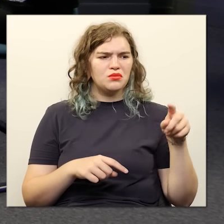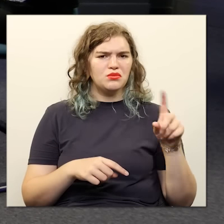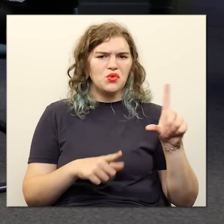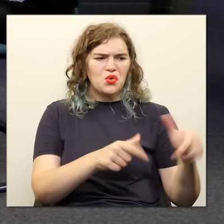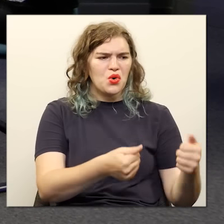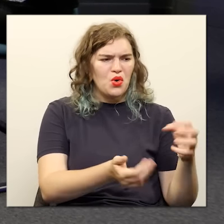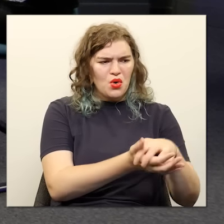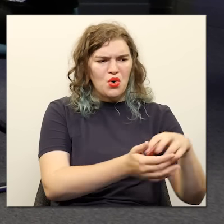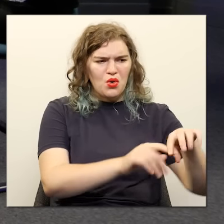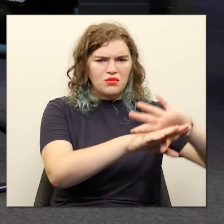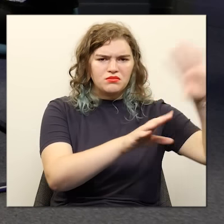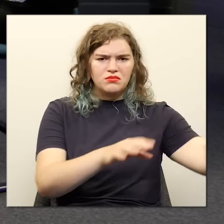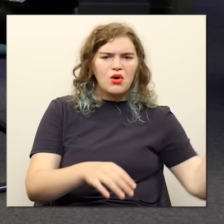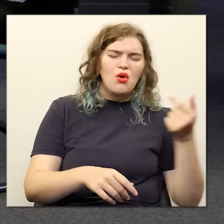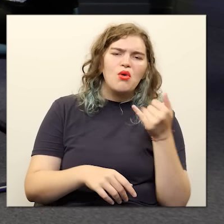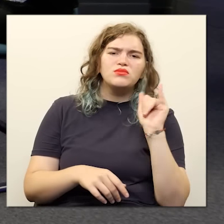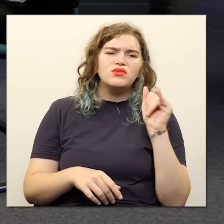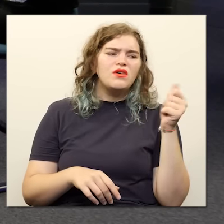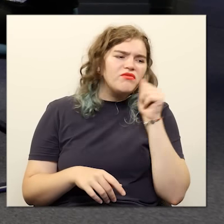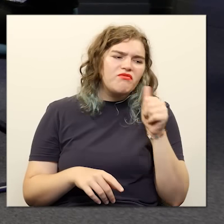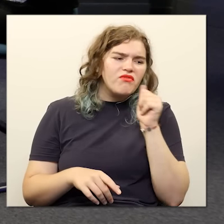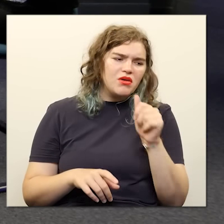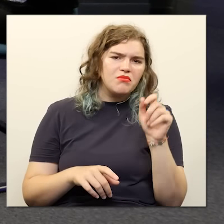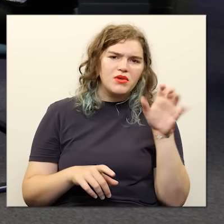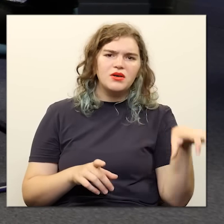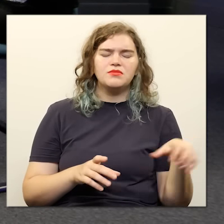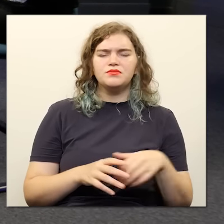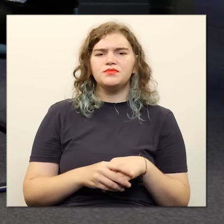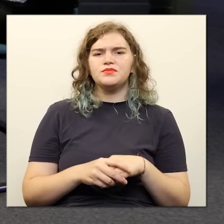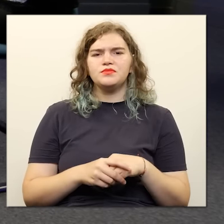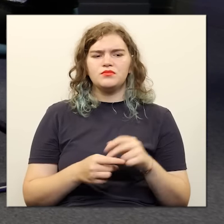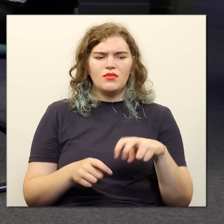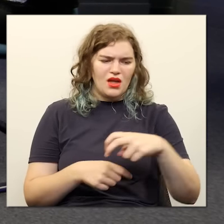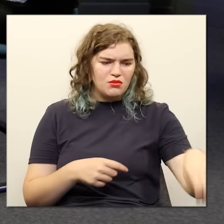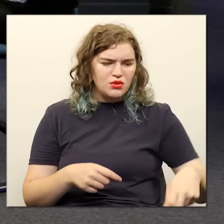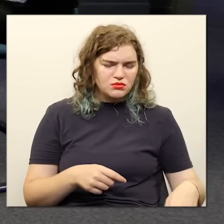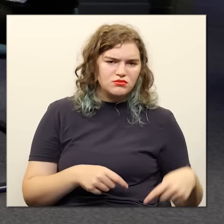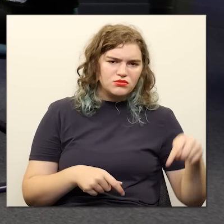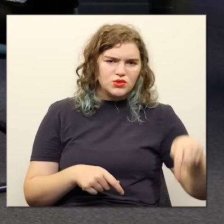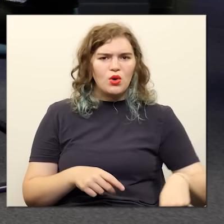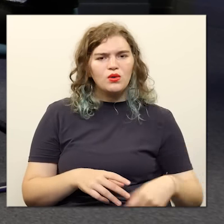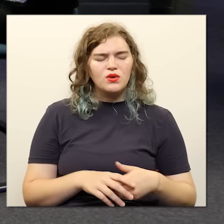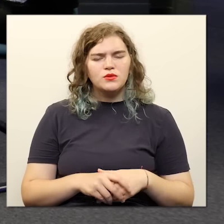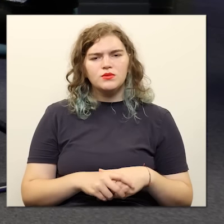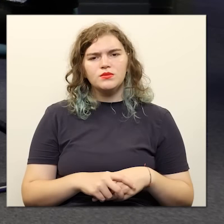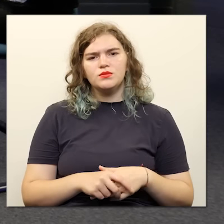gunoaie. Era o femeie. Am coborât jos